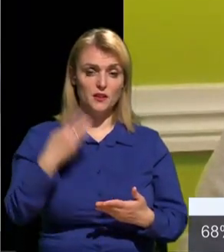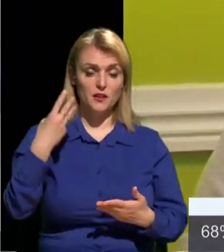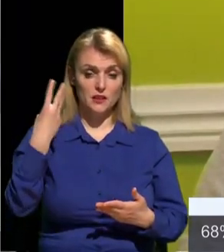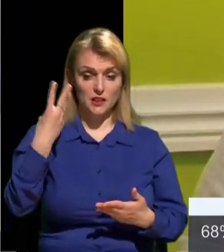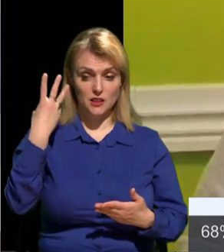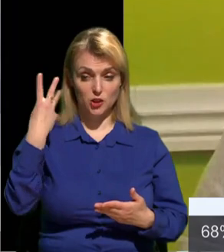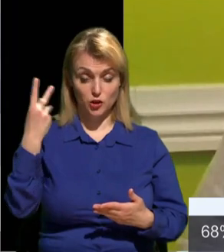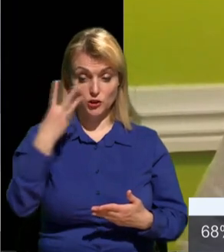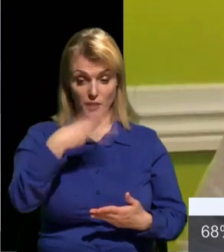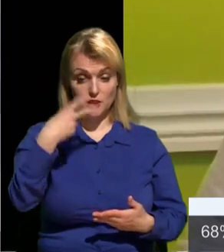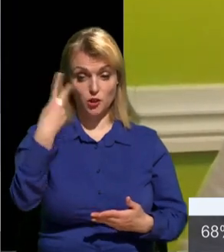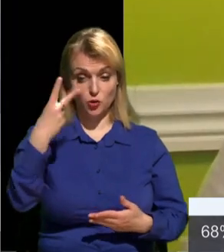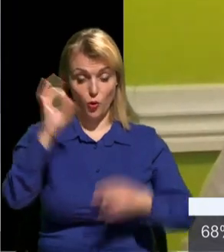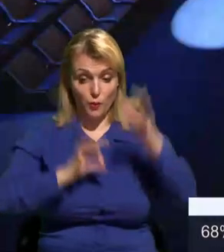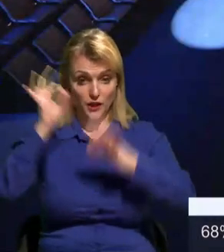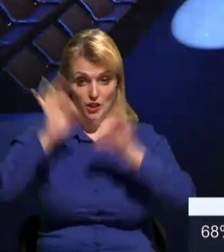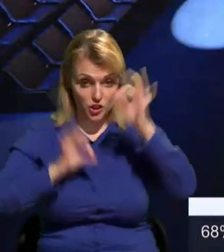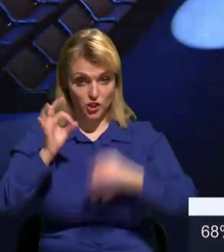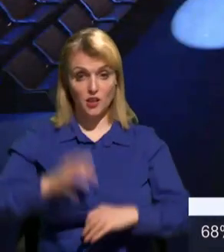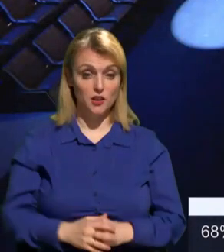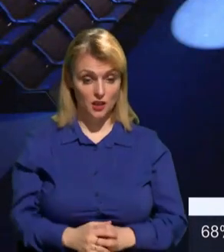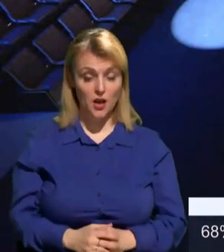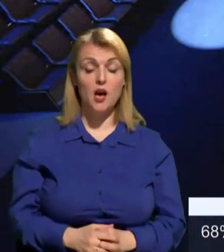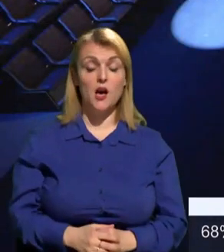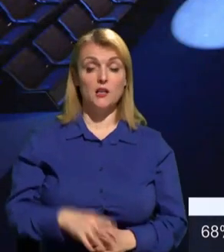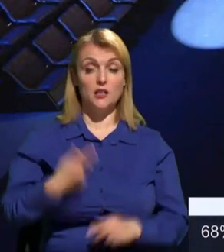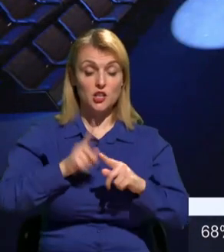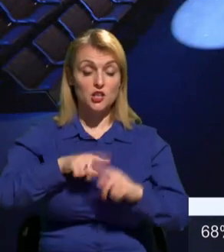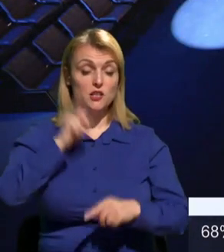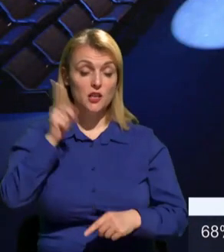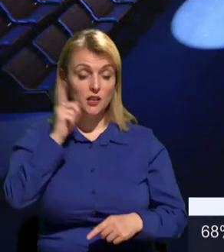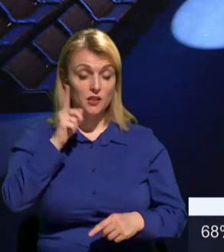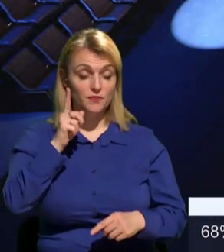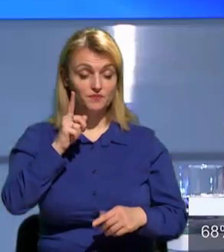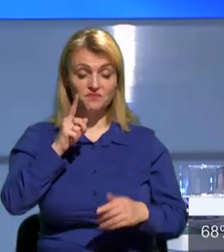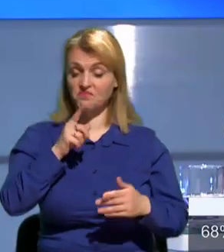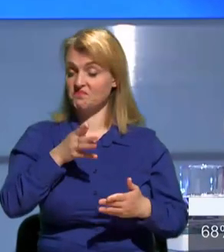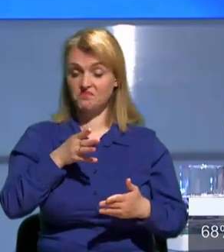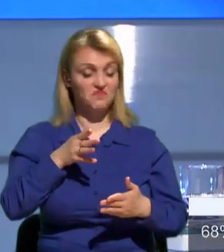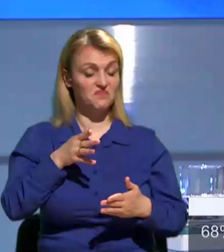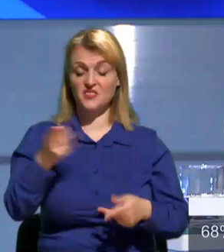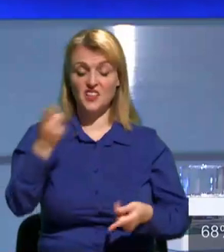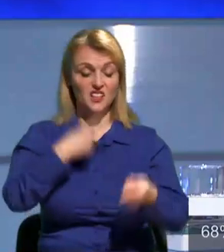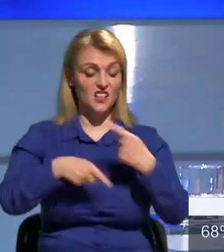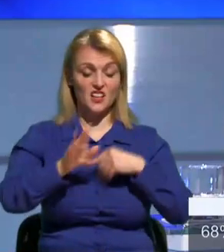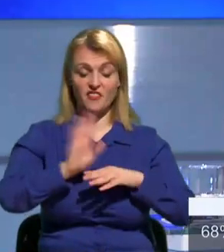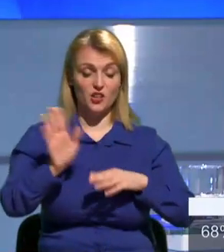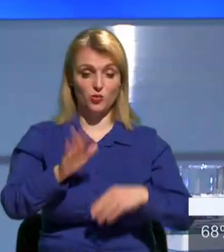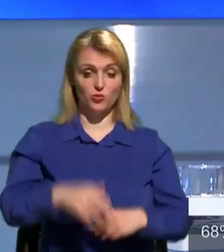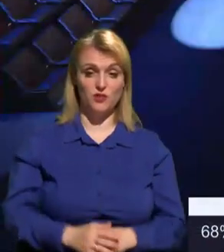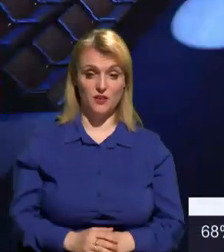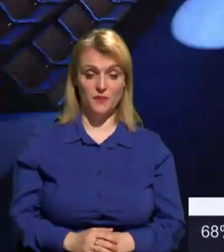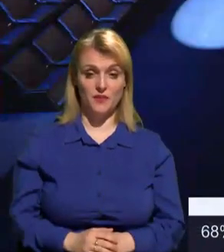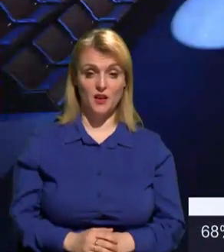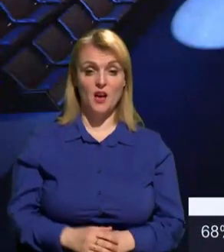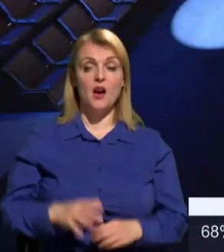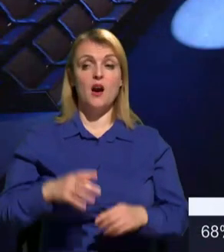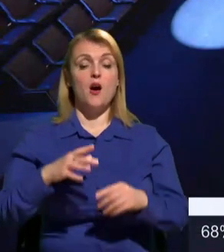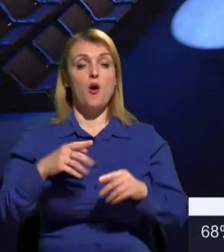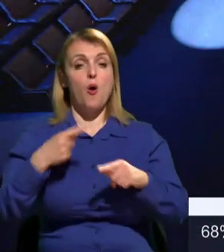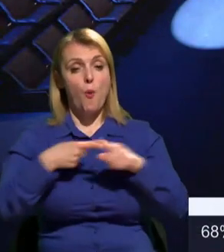32% din tineri spun că planifică să plece în viitor apropiat. 70% din părinți spun că văd viitorul copiilor lor peste hotarele